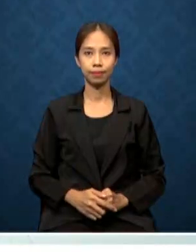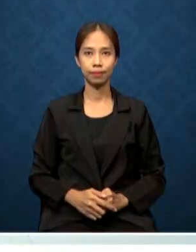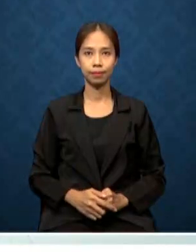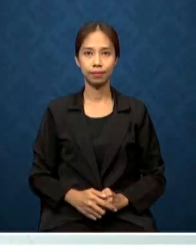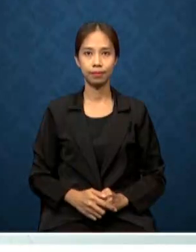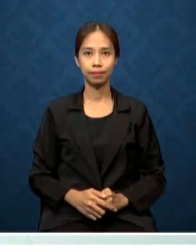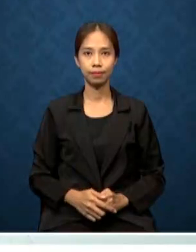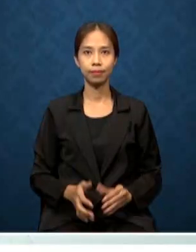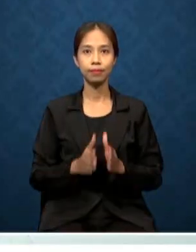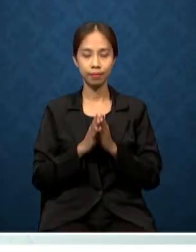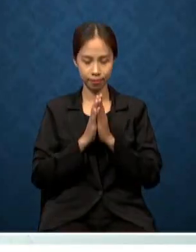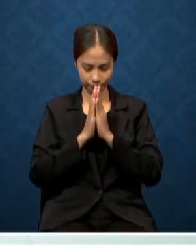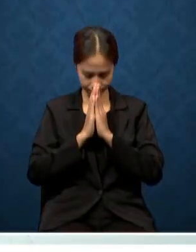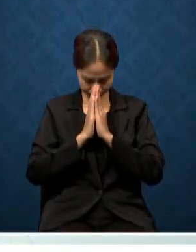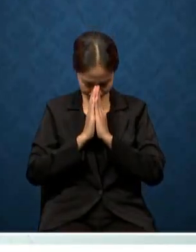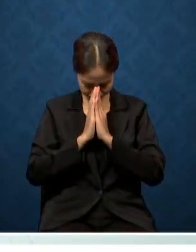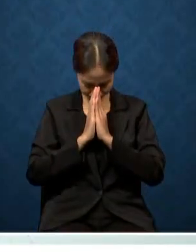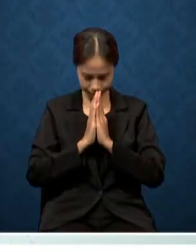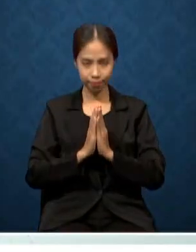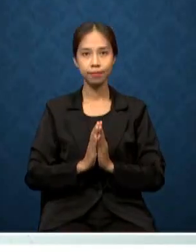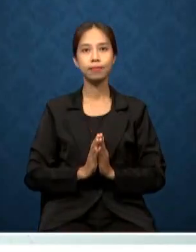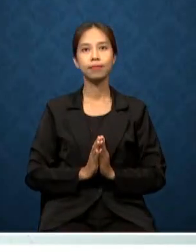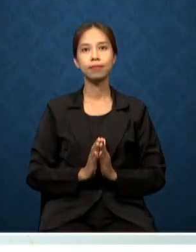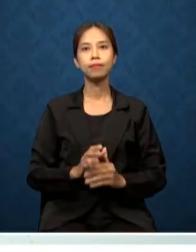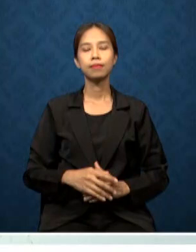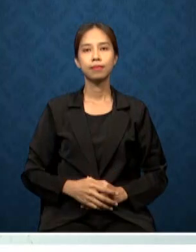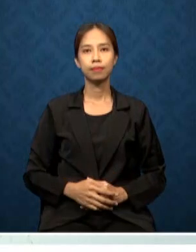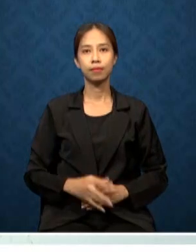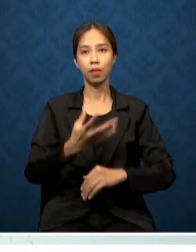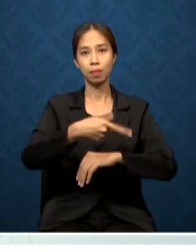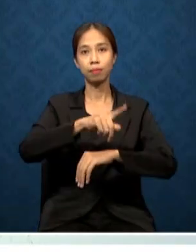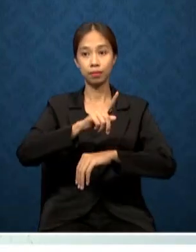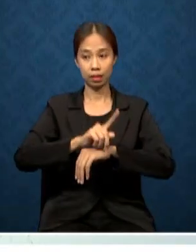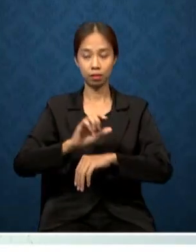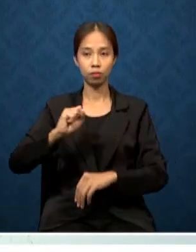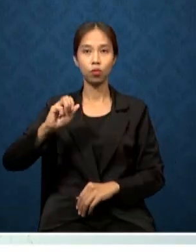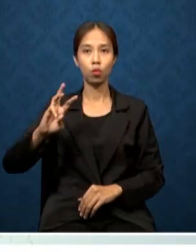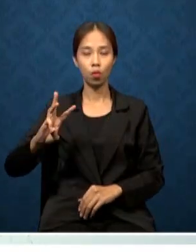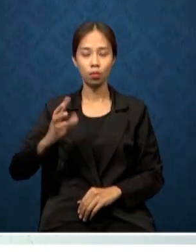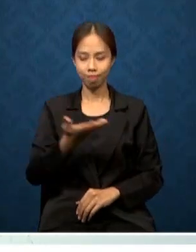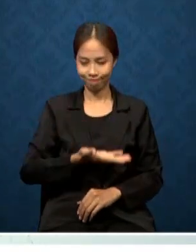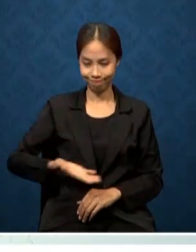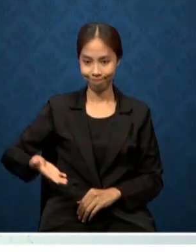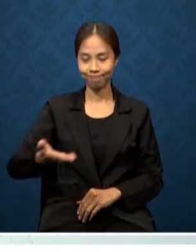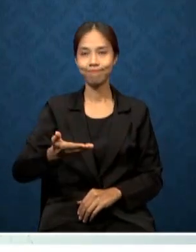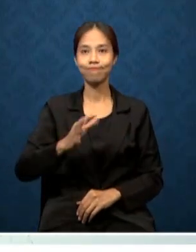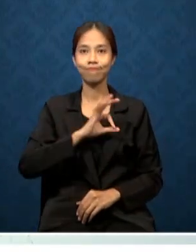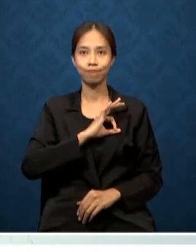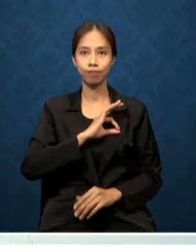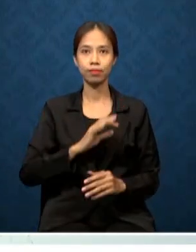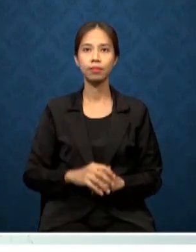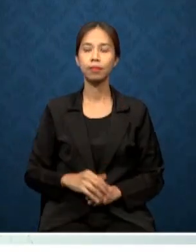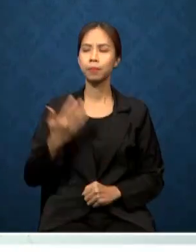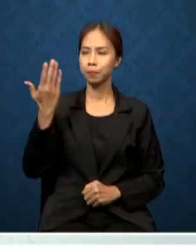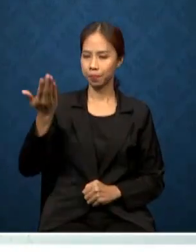กราบเรียนท่านประธานและที่ประชุมครับจากข้อเสนอ